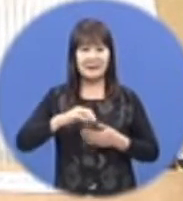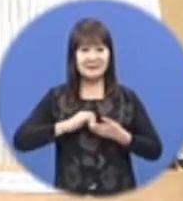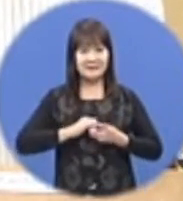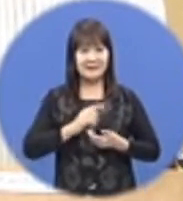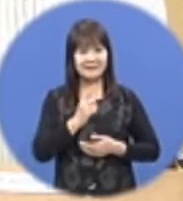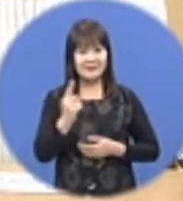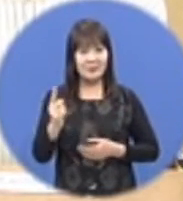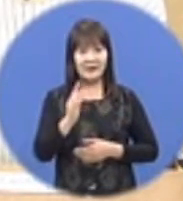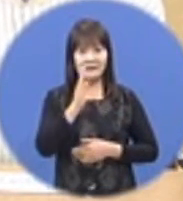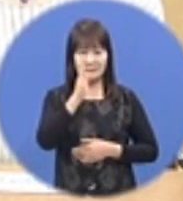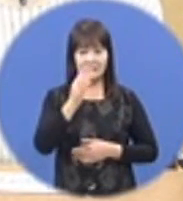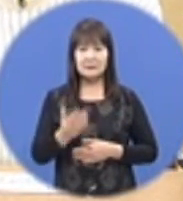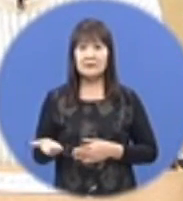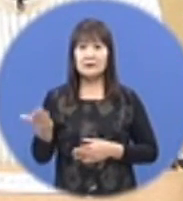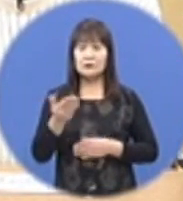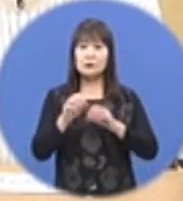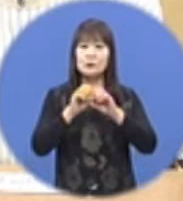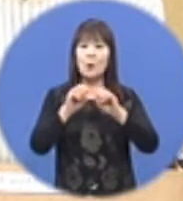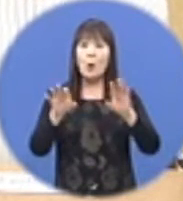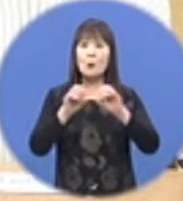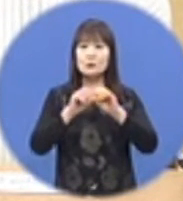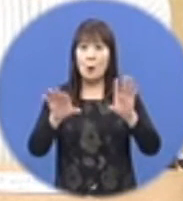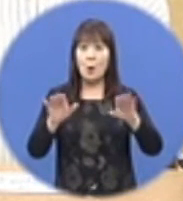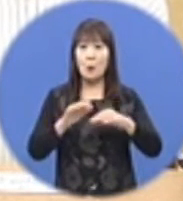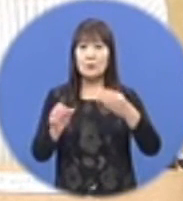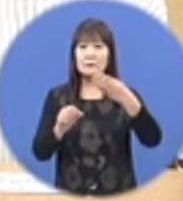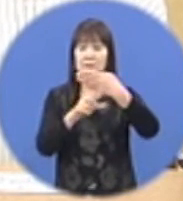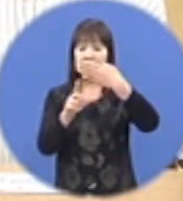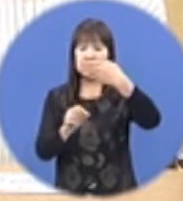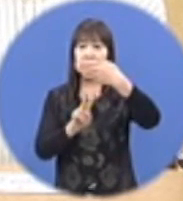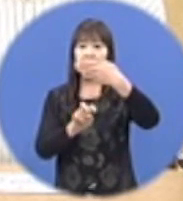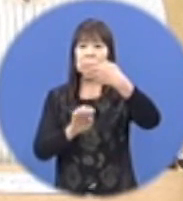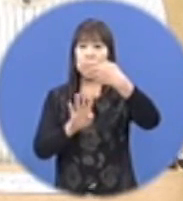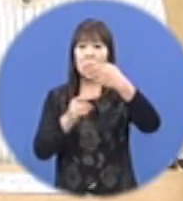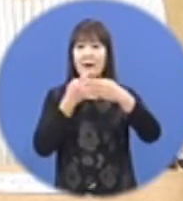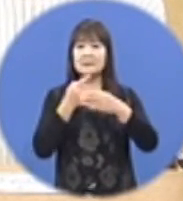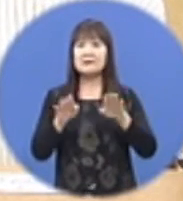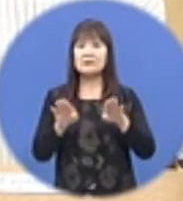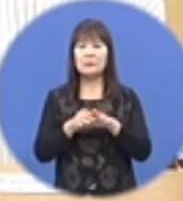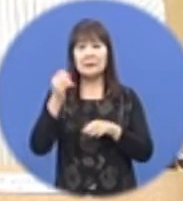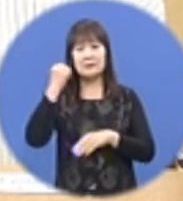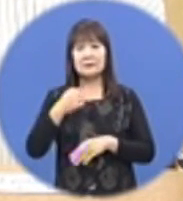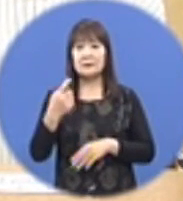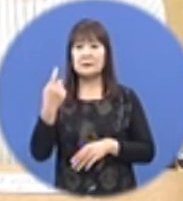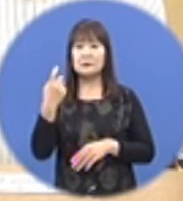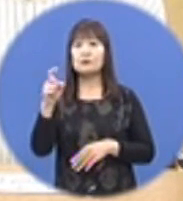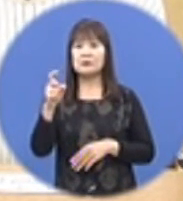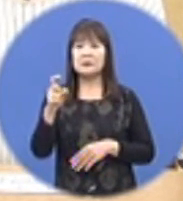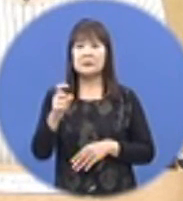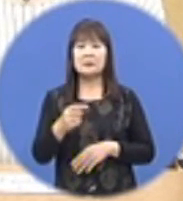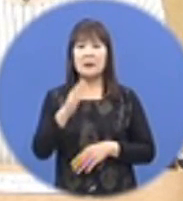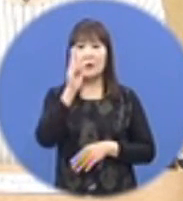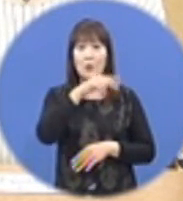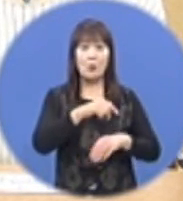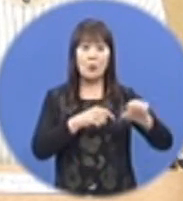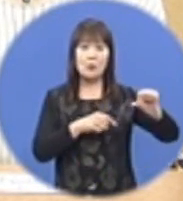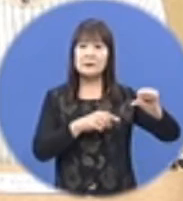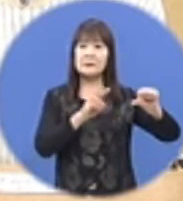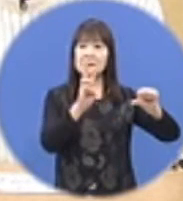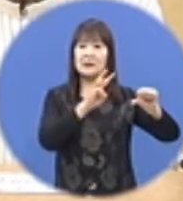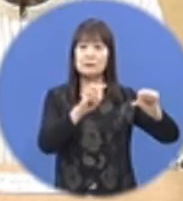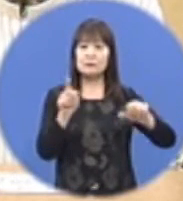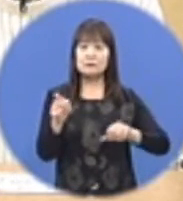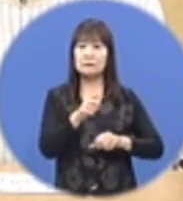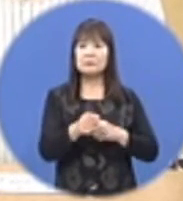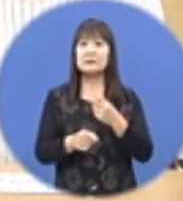。さて、次回放送についてなんですが、4月24日日曜日午前10時からと午後5時30分からの